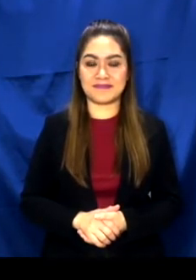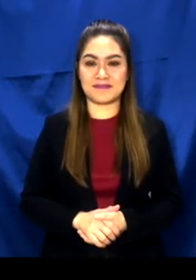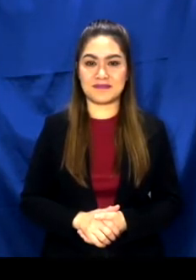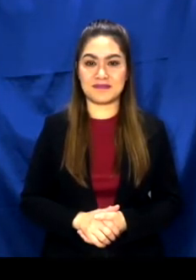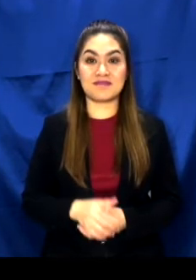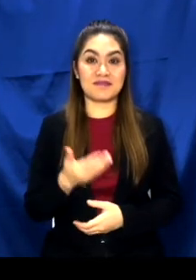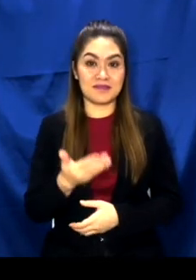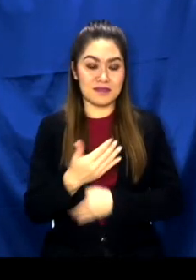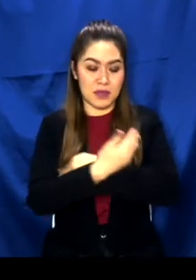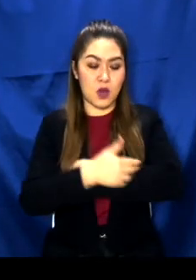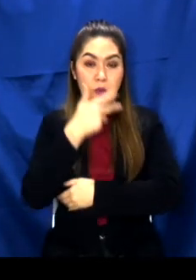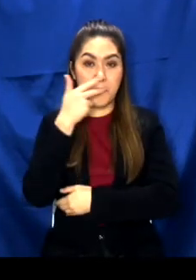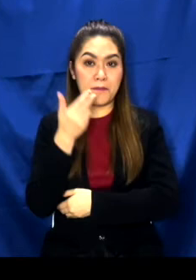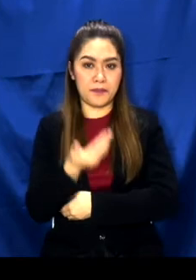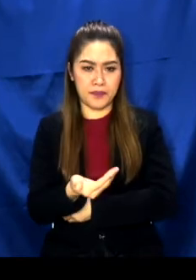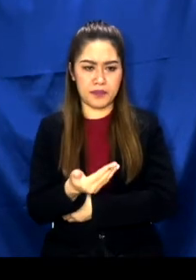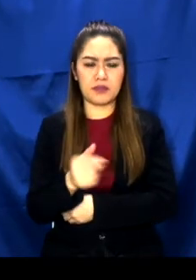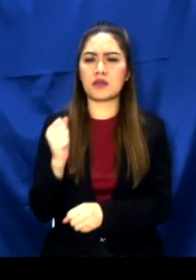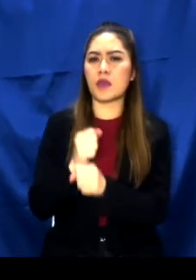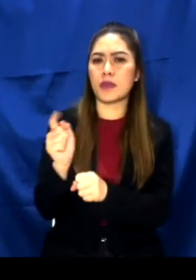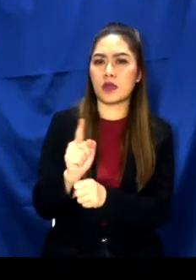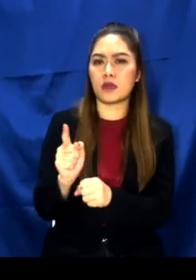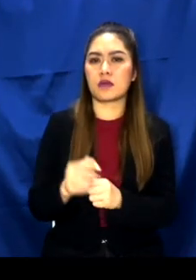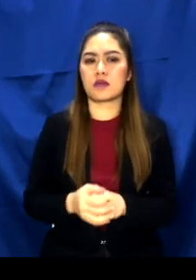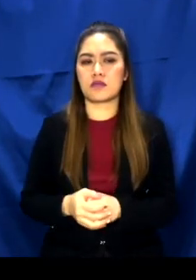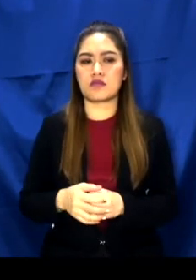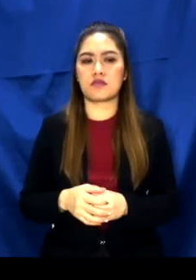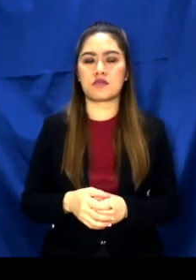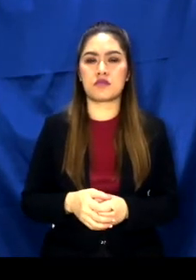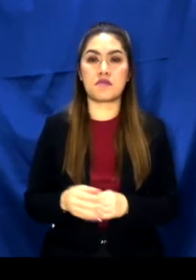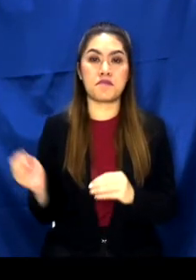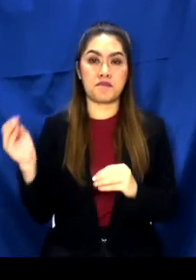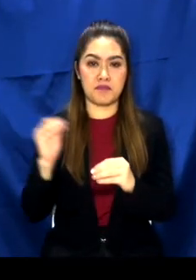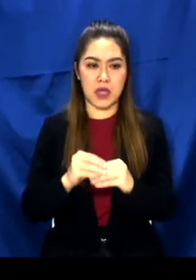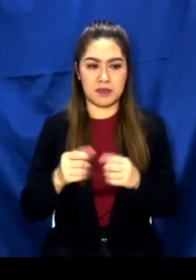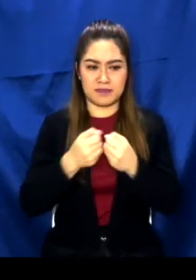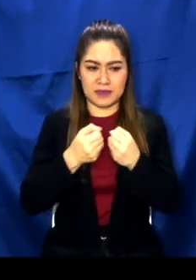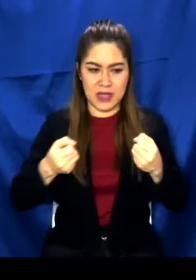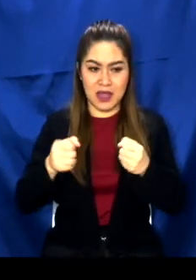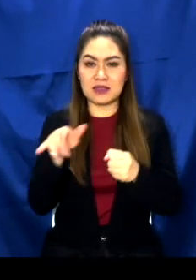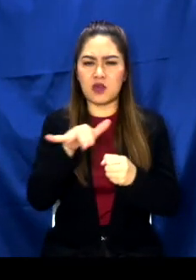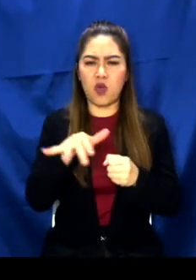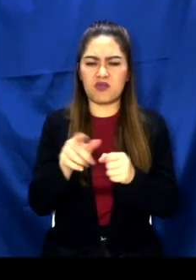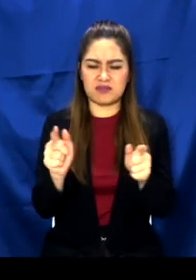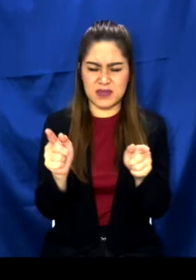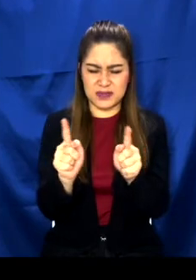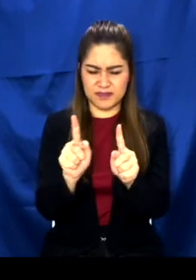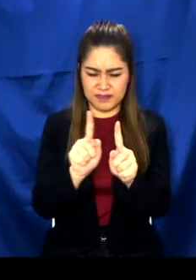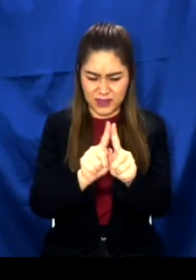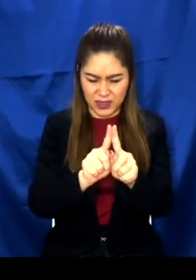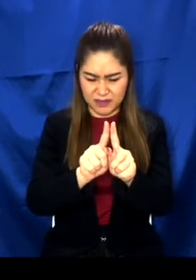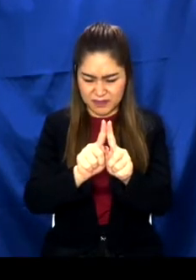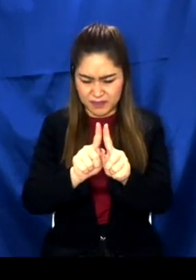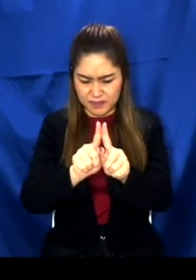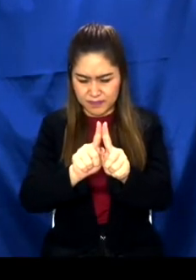อย่างเบเกอรี่อย่างนี้ครูก็อาจจะให้มันแยกเพิ่มช่องไฟขึ้นไปอีกเพราะว่าอันเนี้ยมันติดกันเกินไป